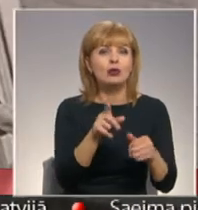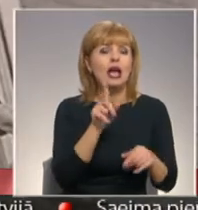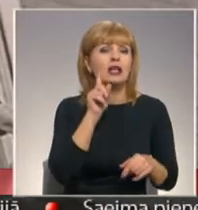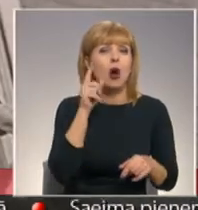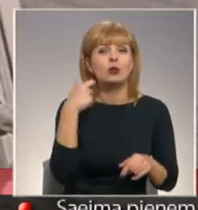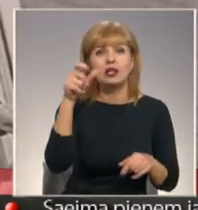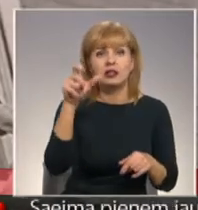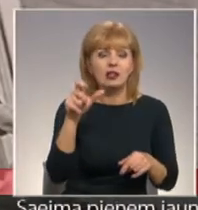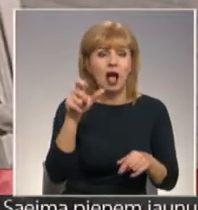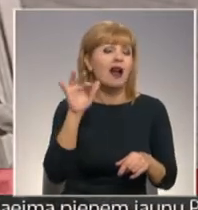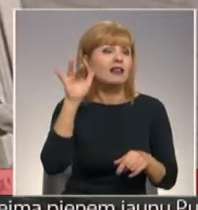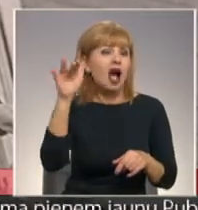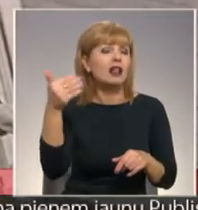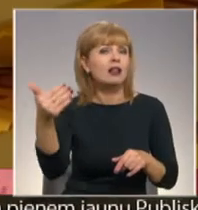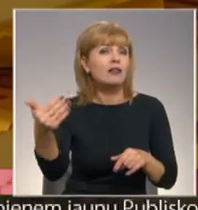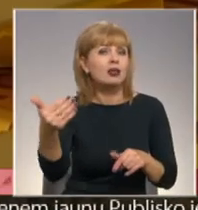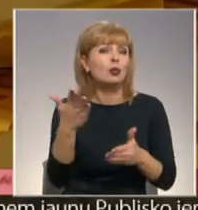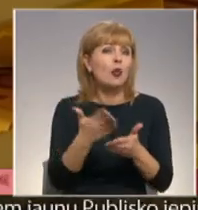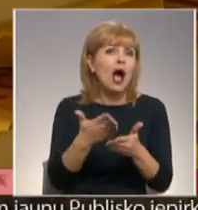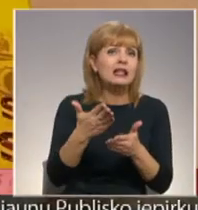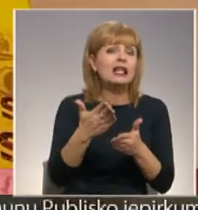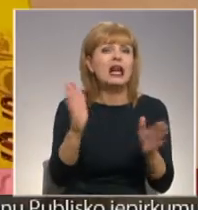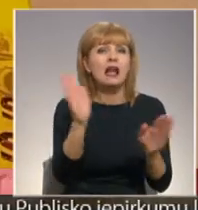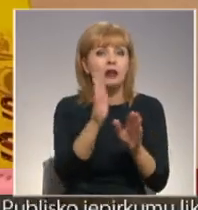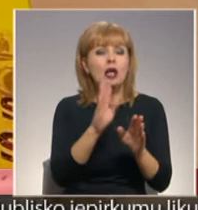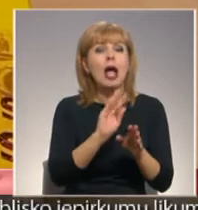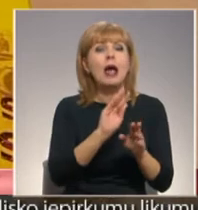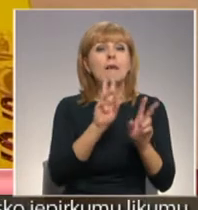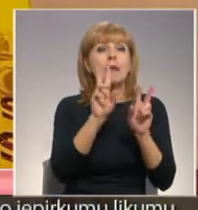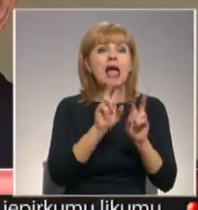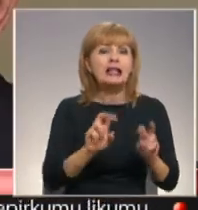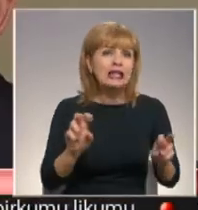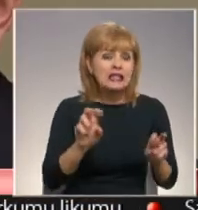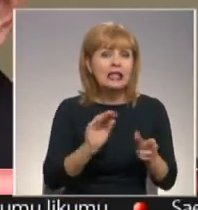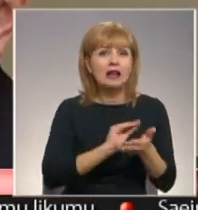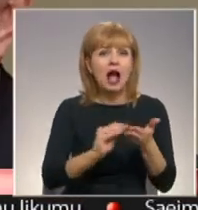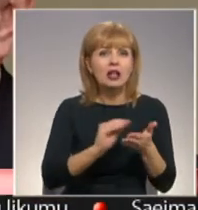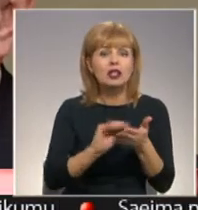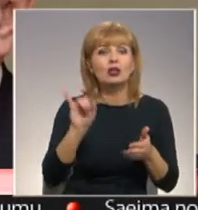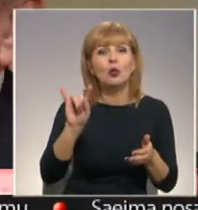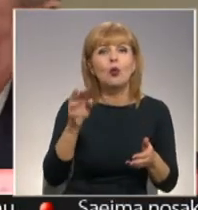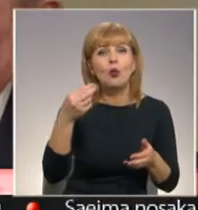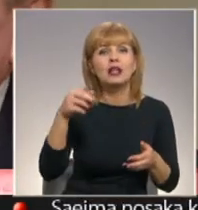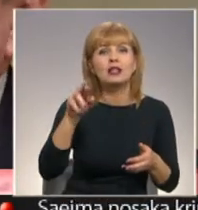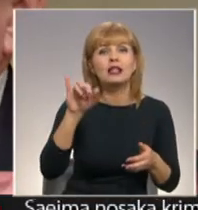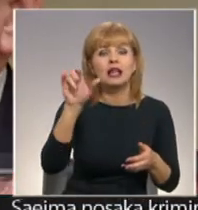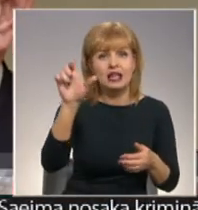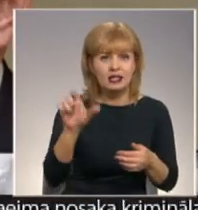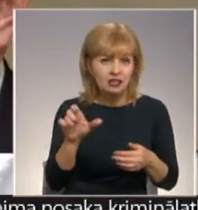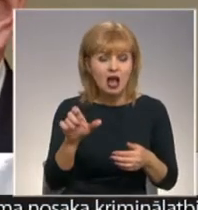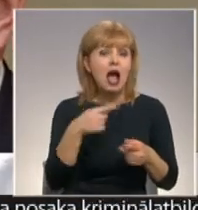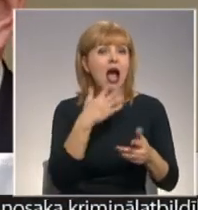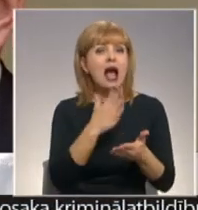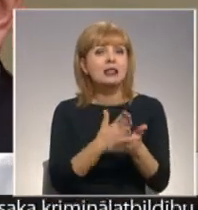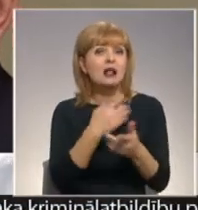kāds tālāk izvērtās viņa liktenis, to pētīs rakstnieks Jānis Ūdrs. Mēs esam runājuši atkarībā no